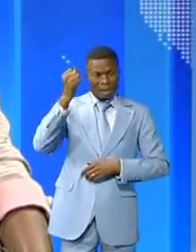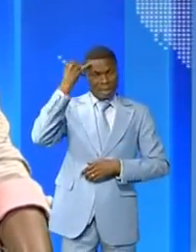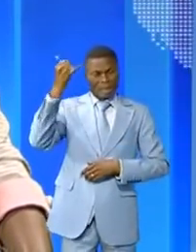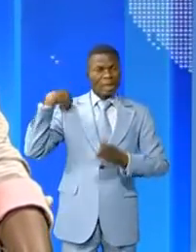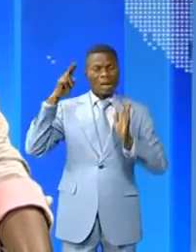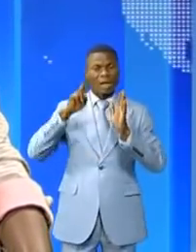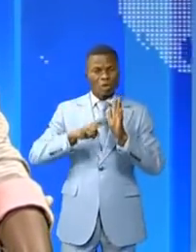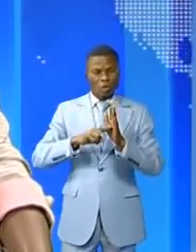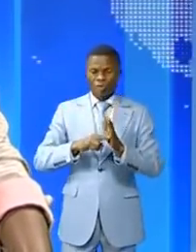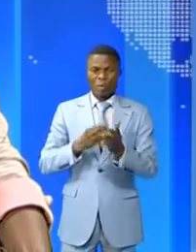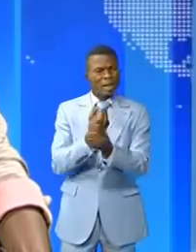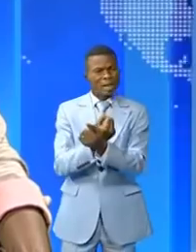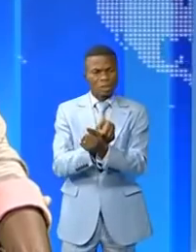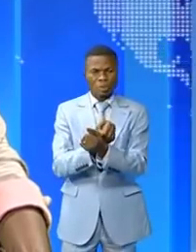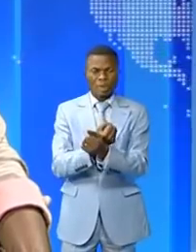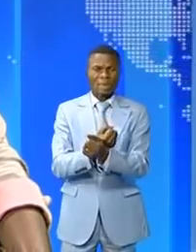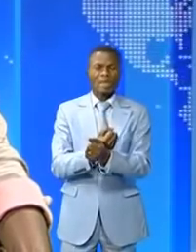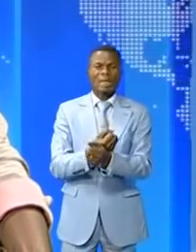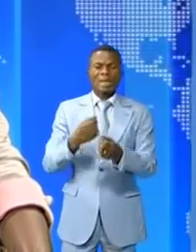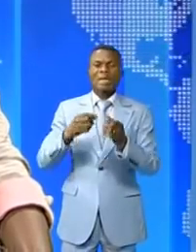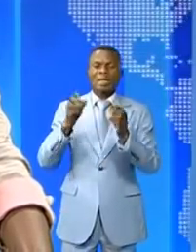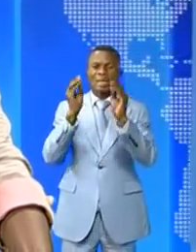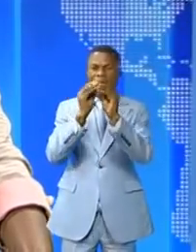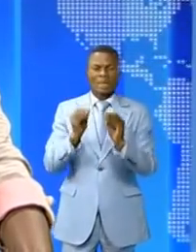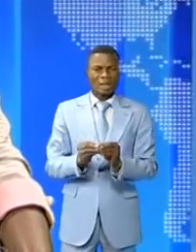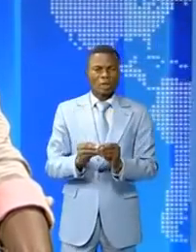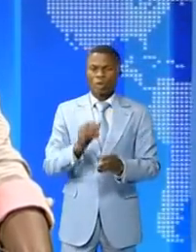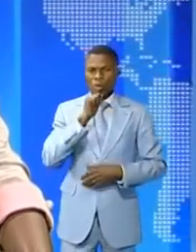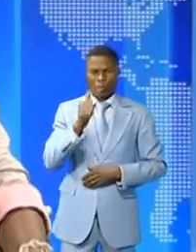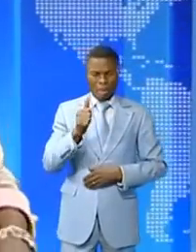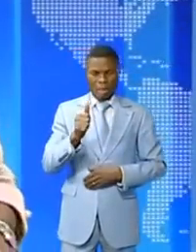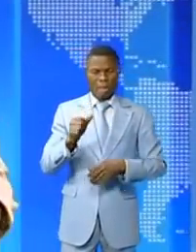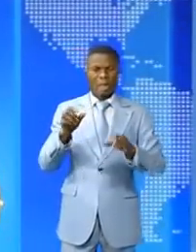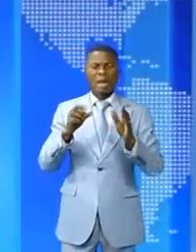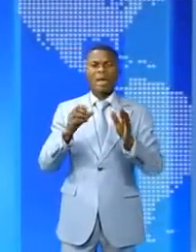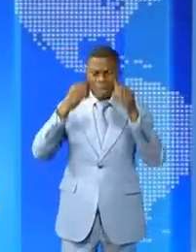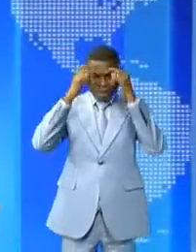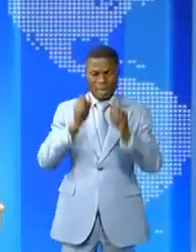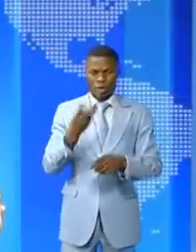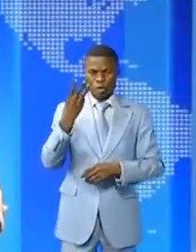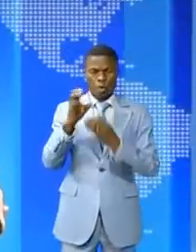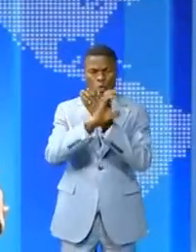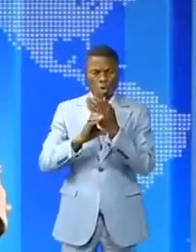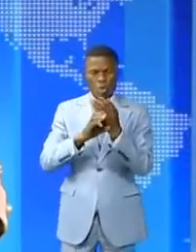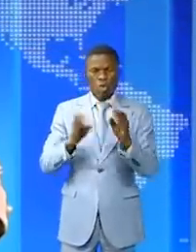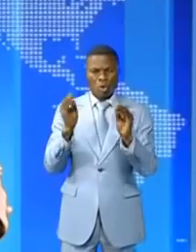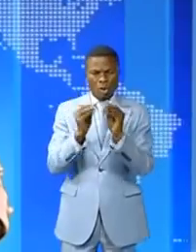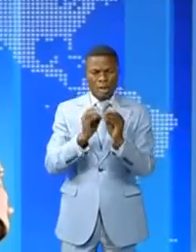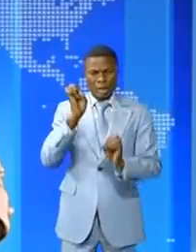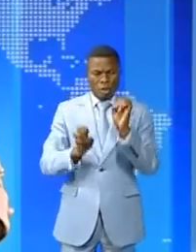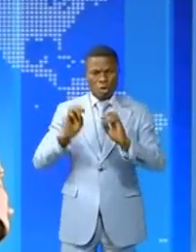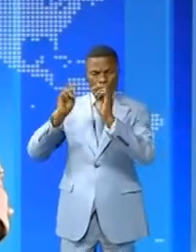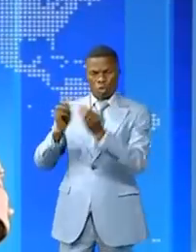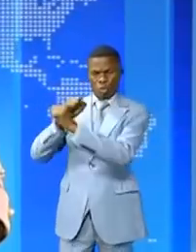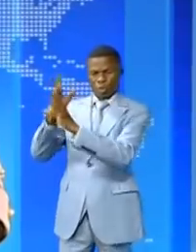gouvernement de la République n'aurait pas respecté ses engagements conformément à l'accord du 3 août. Une réunion d'évaluation entre le SINAMED